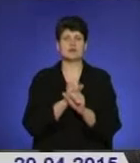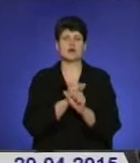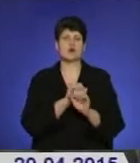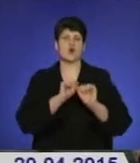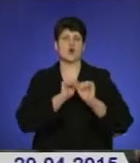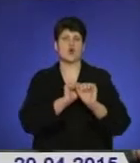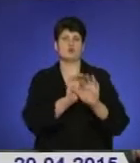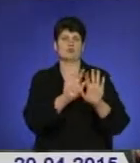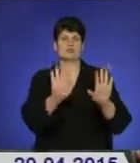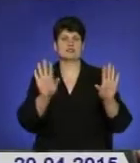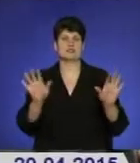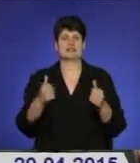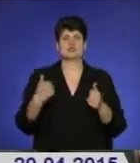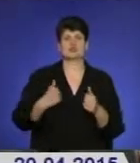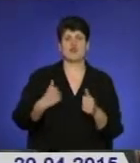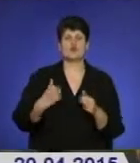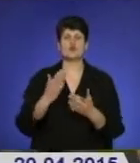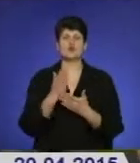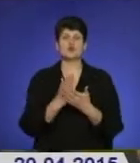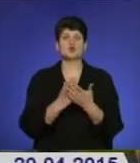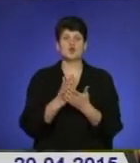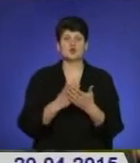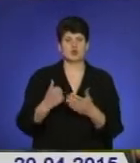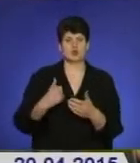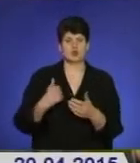захист для військовослужбовців, щоб вони мали де